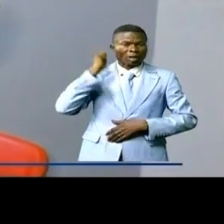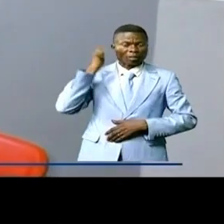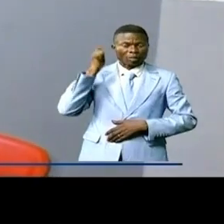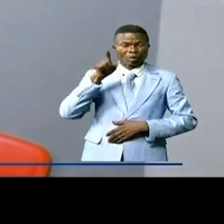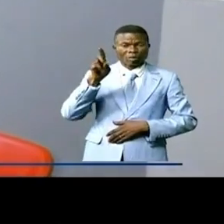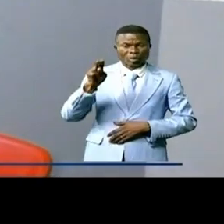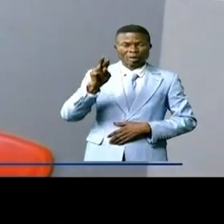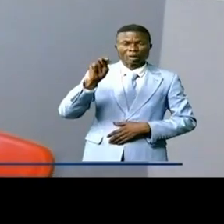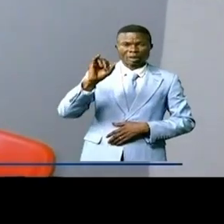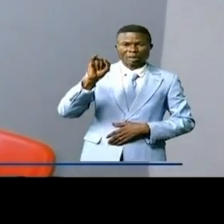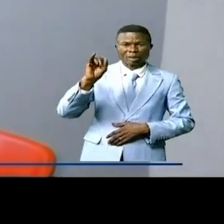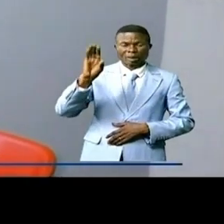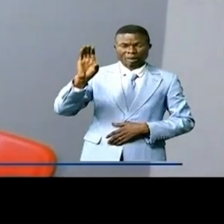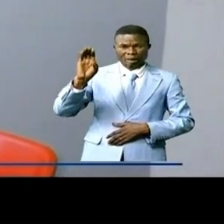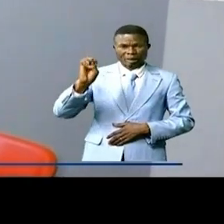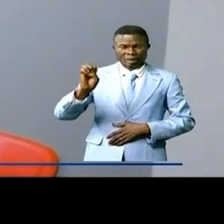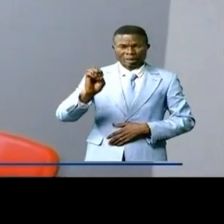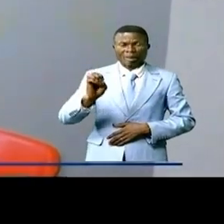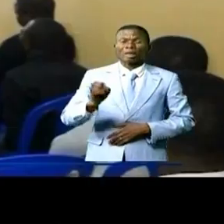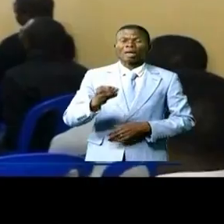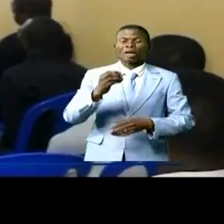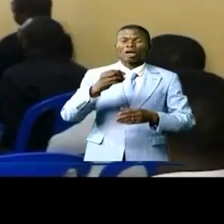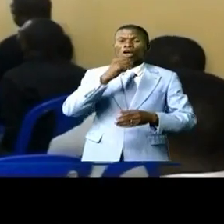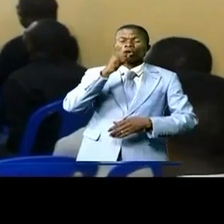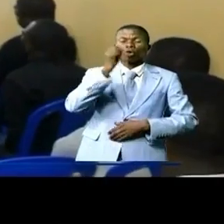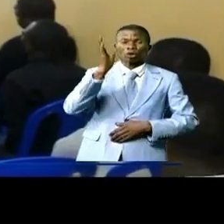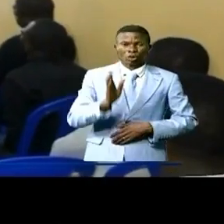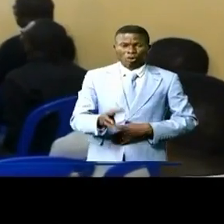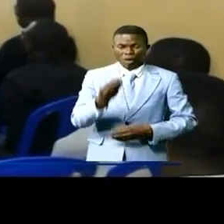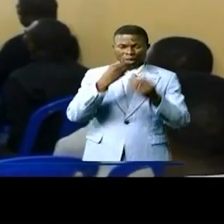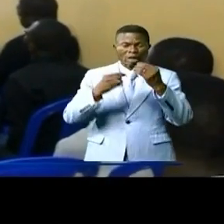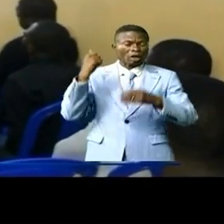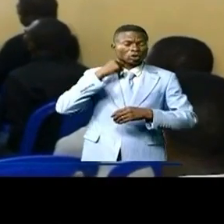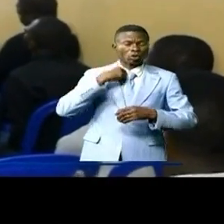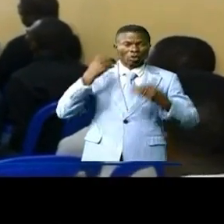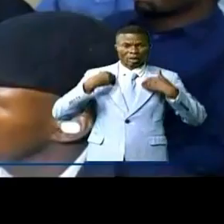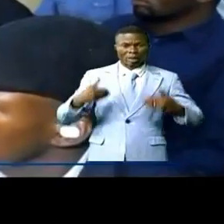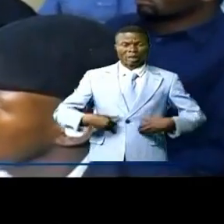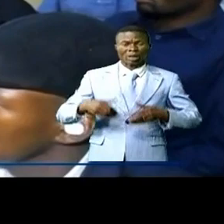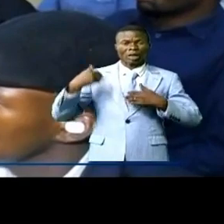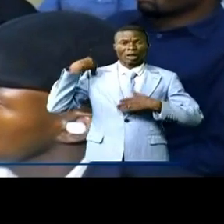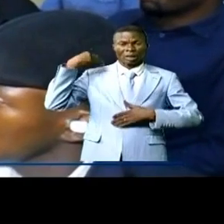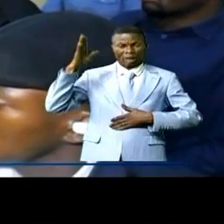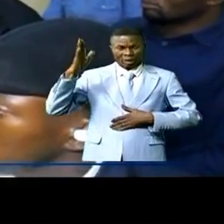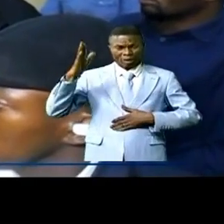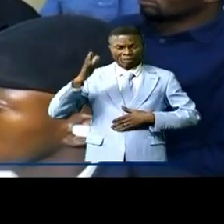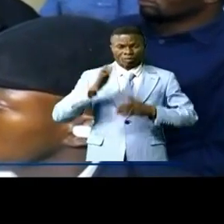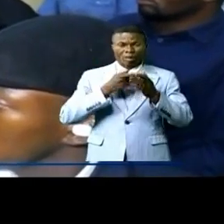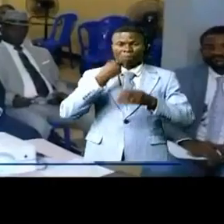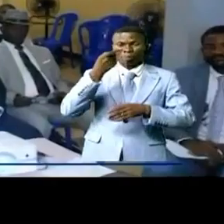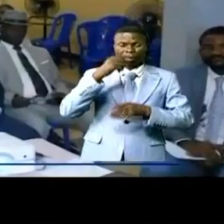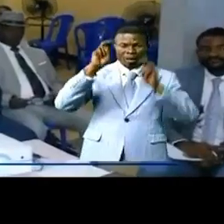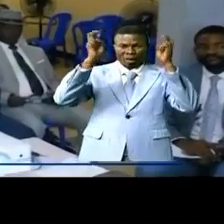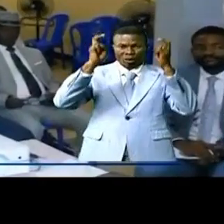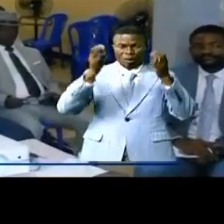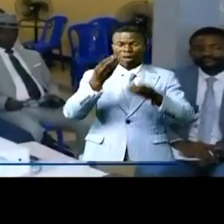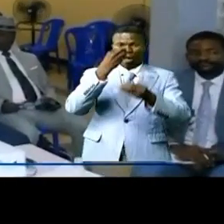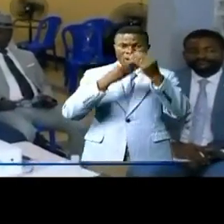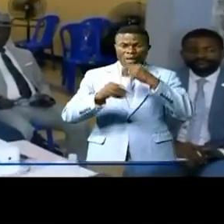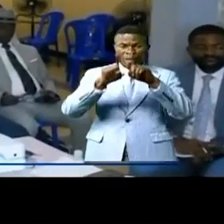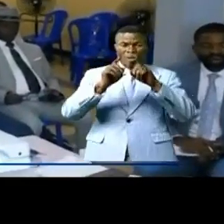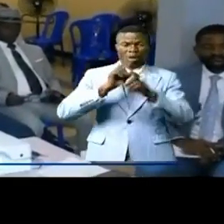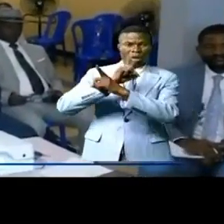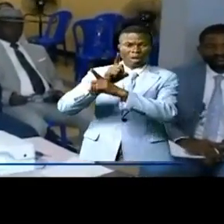analogies nutritionniste et docteur en santé publique s'est penché sur les sous-thèmes nutrition et prévention